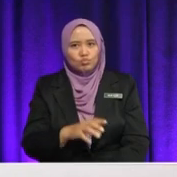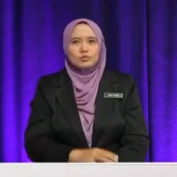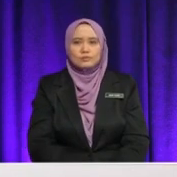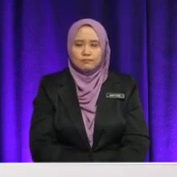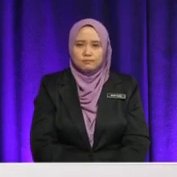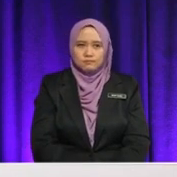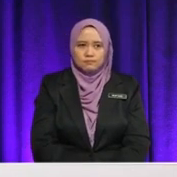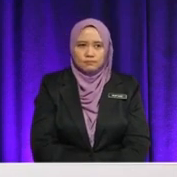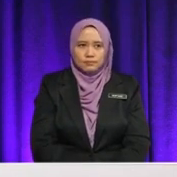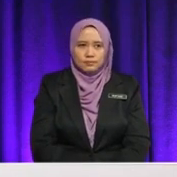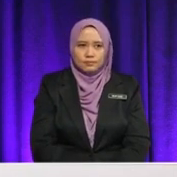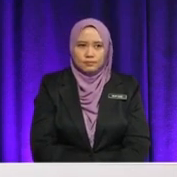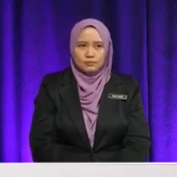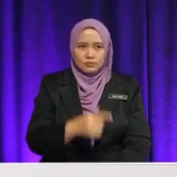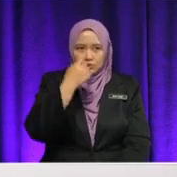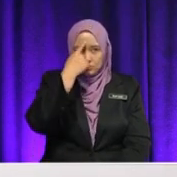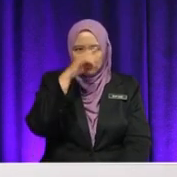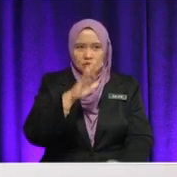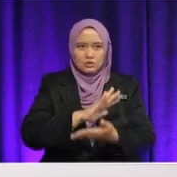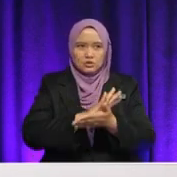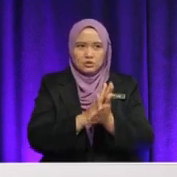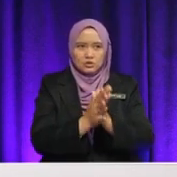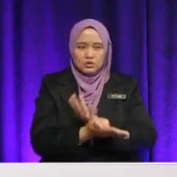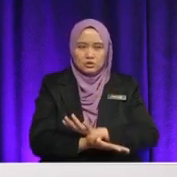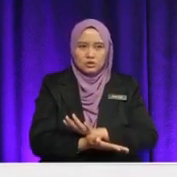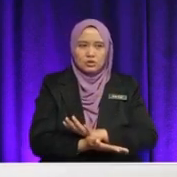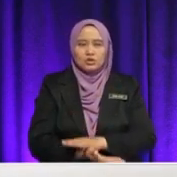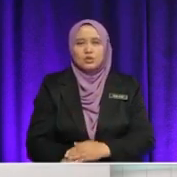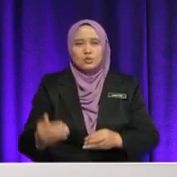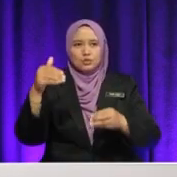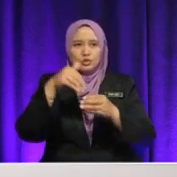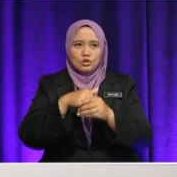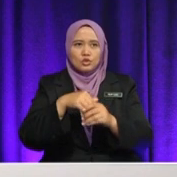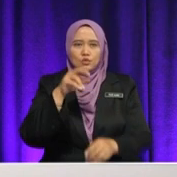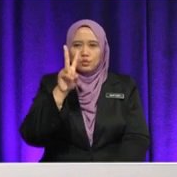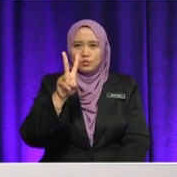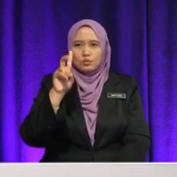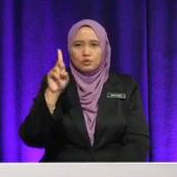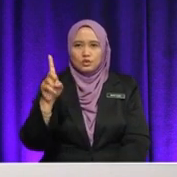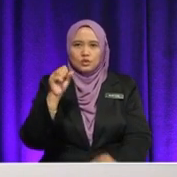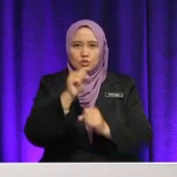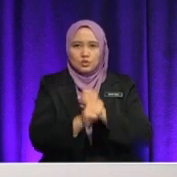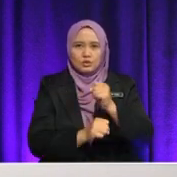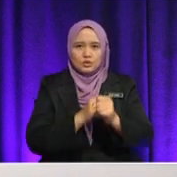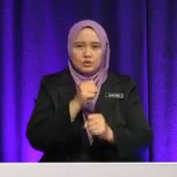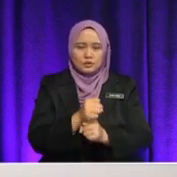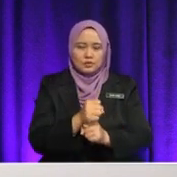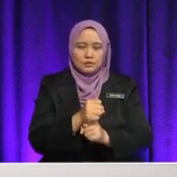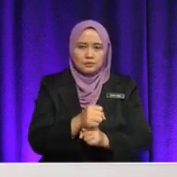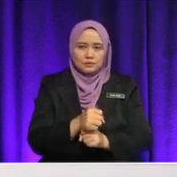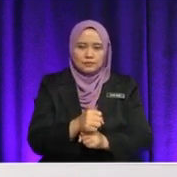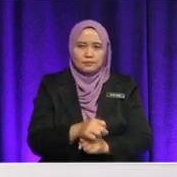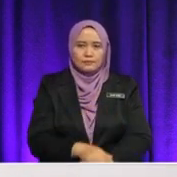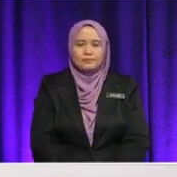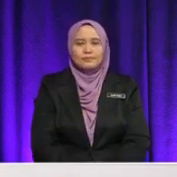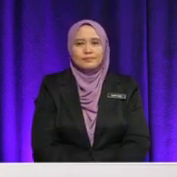pertama syarat untuk menjadi pemudi yang pertama adalah 21 tahun keatas kepada Hari